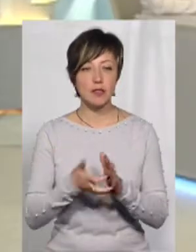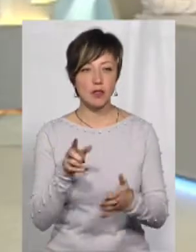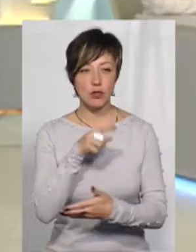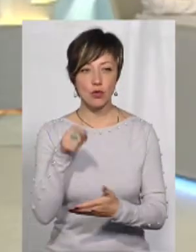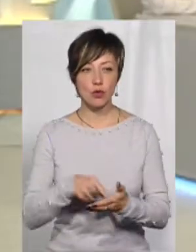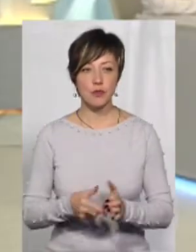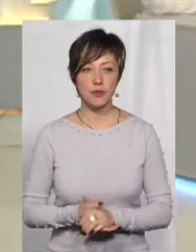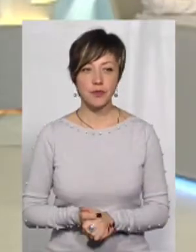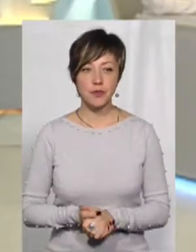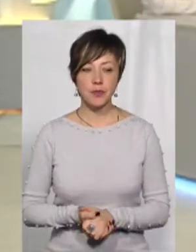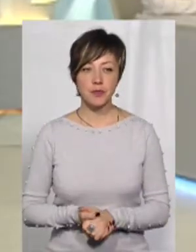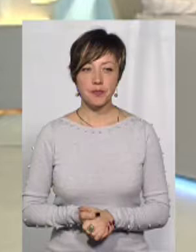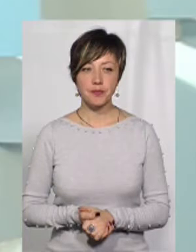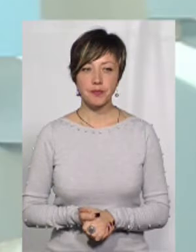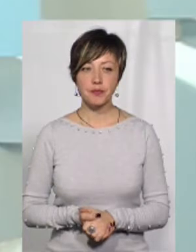вистачило?